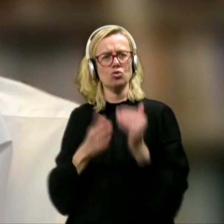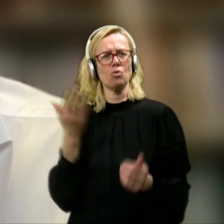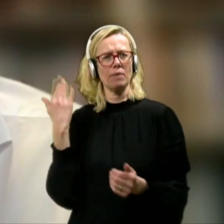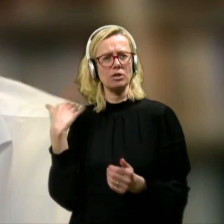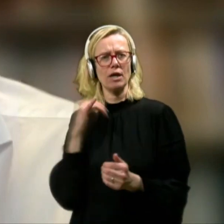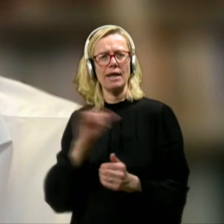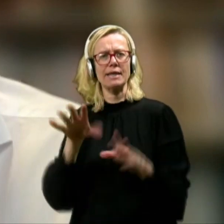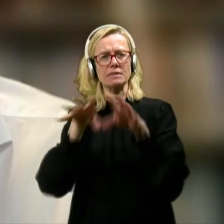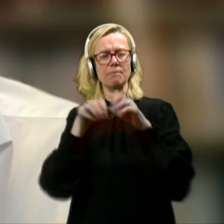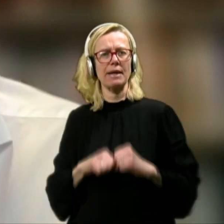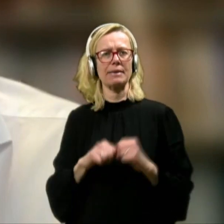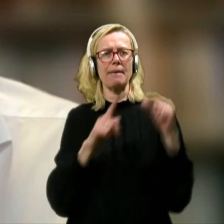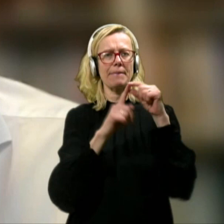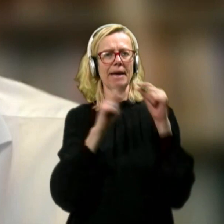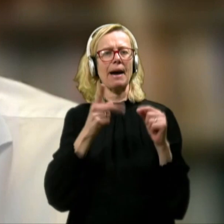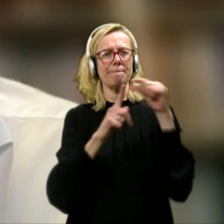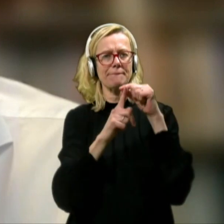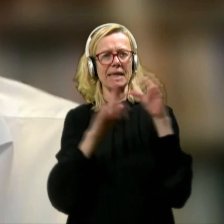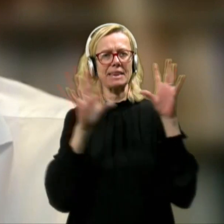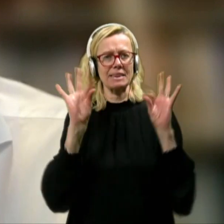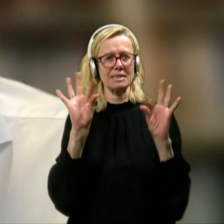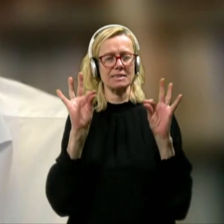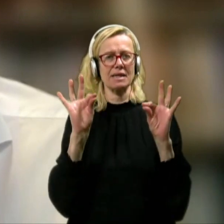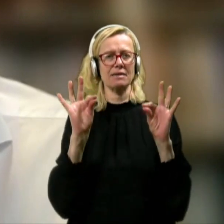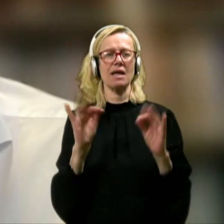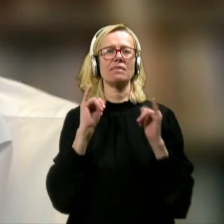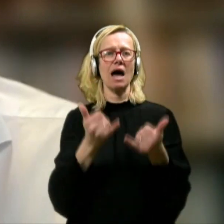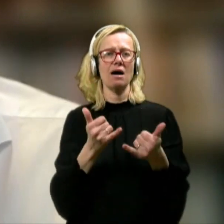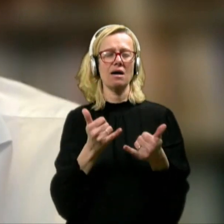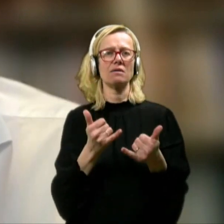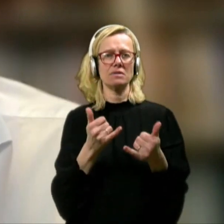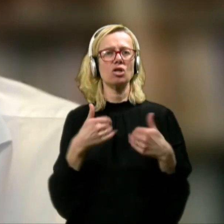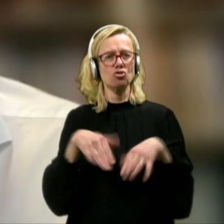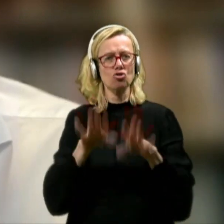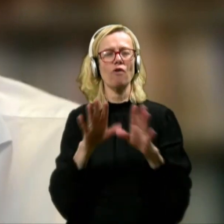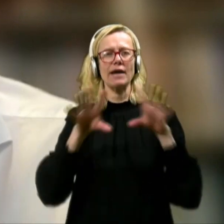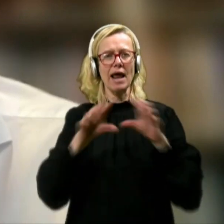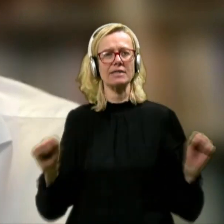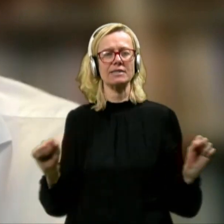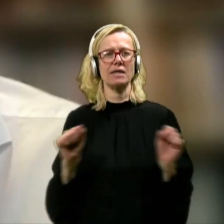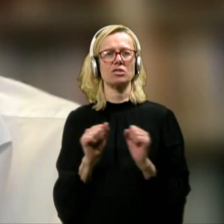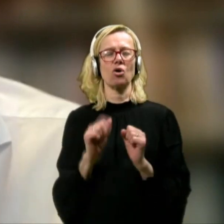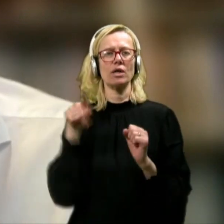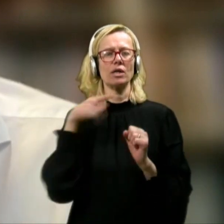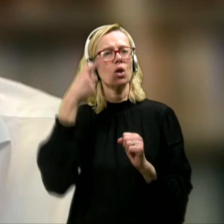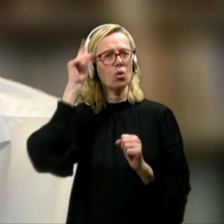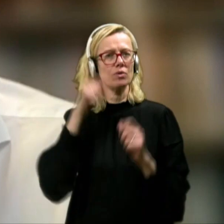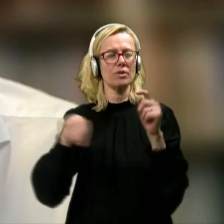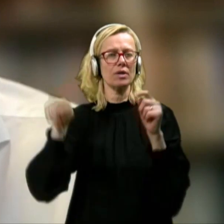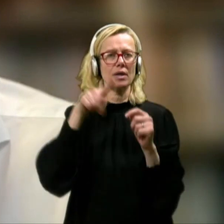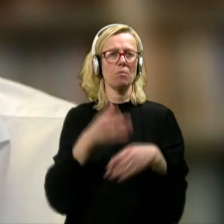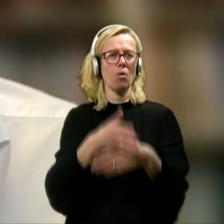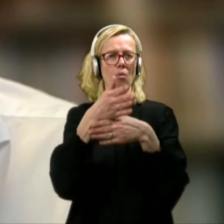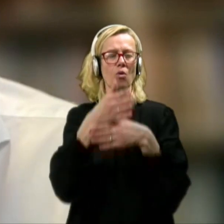leta sprejet PKP 10, da se je šlo v realizacijo in da so ljudje